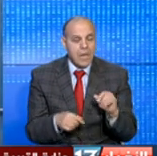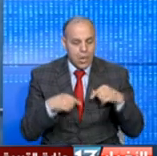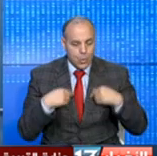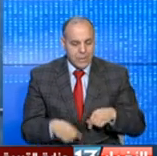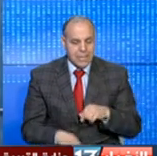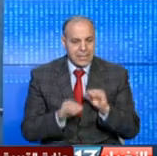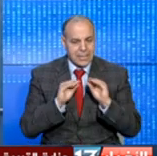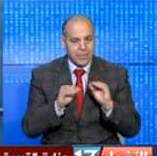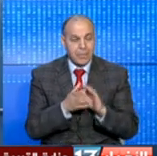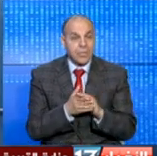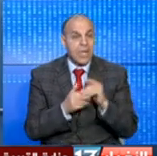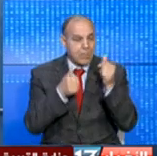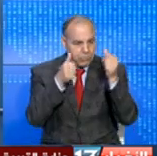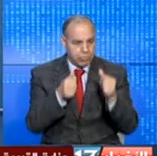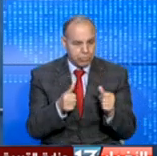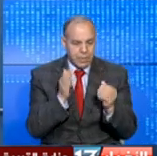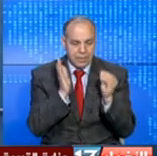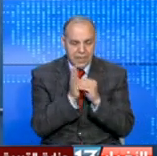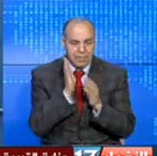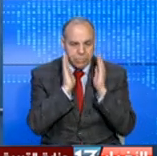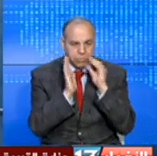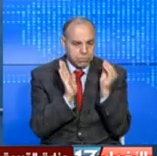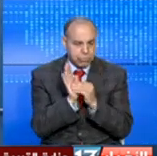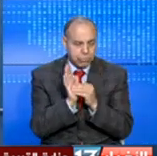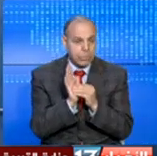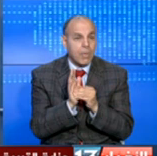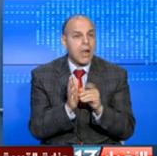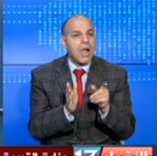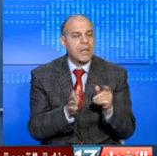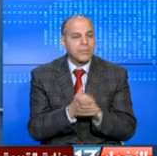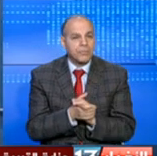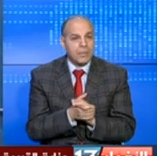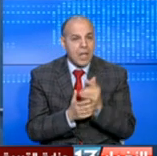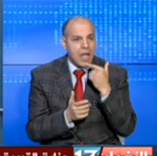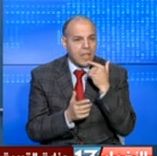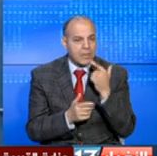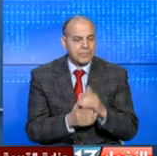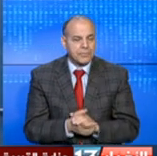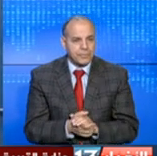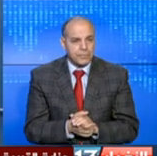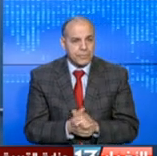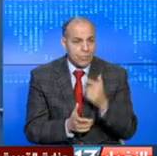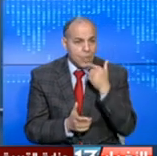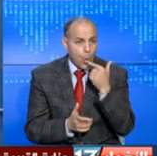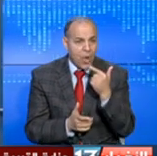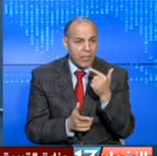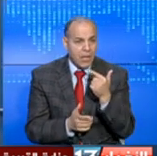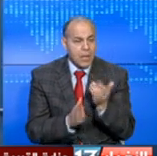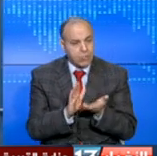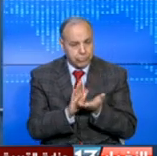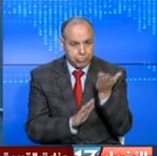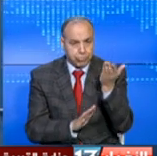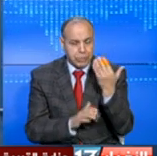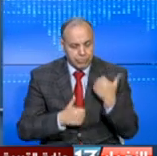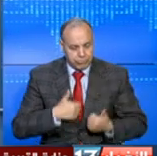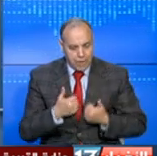التربيه نشرته على صفحتها الرسميه على شبكه التواصل الاجتماعيه الفيس بوك وفيما ارتفع عدد